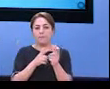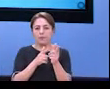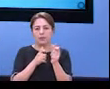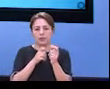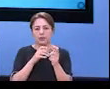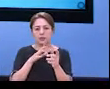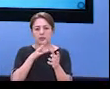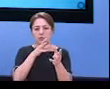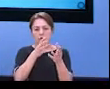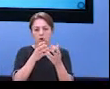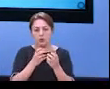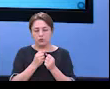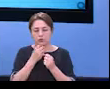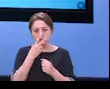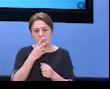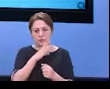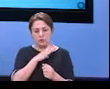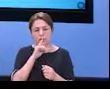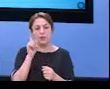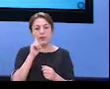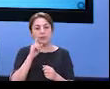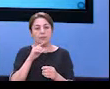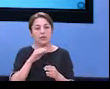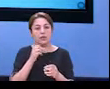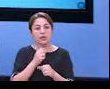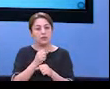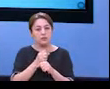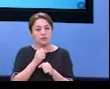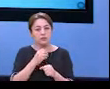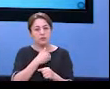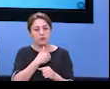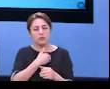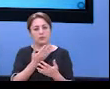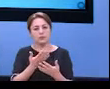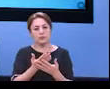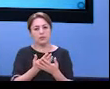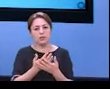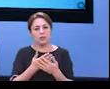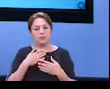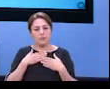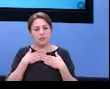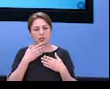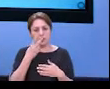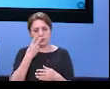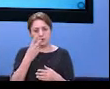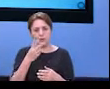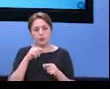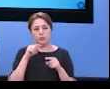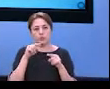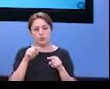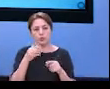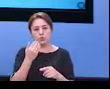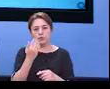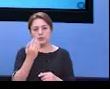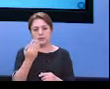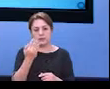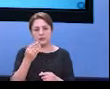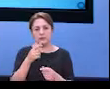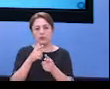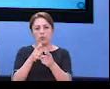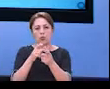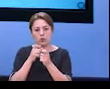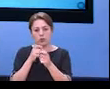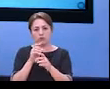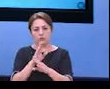cho'zayotganini ko'rdi. Nima qilmoqchisiz? Dedi. Menga qarang, shuni siz otib